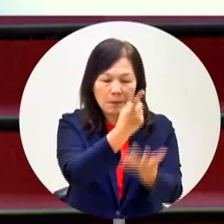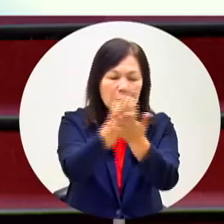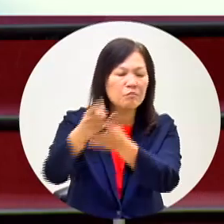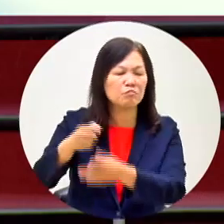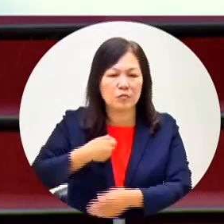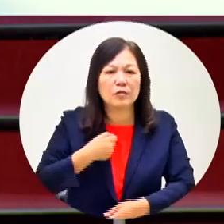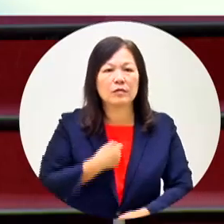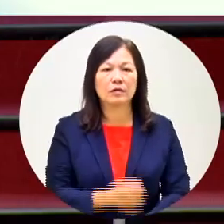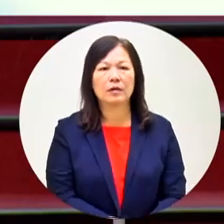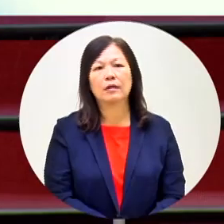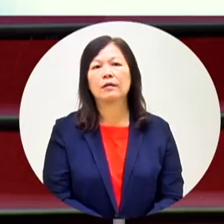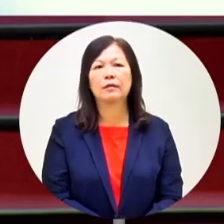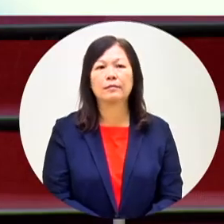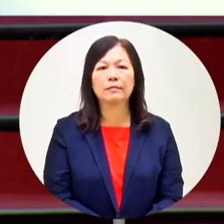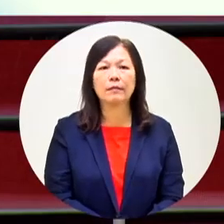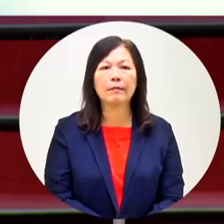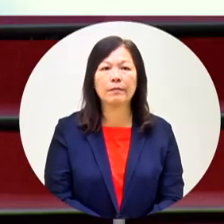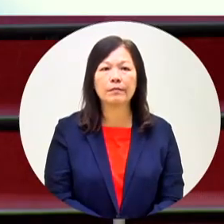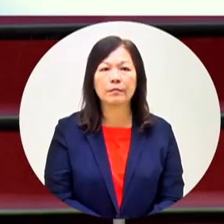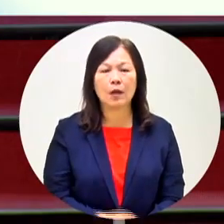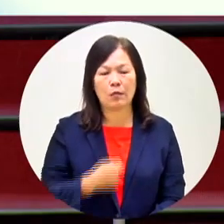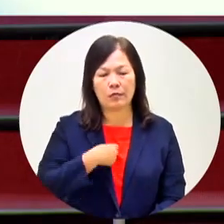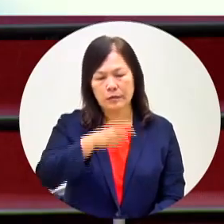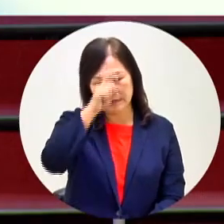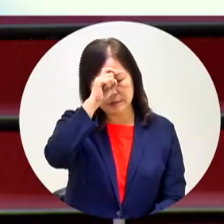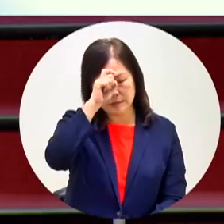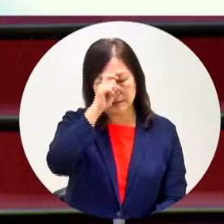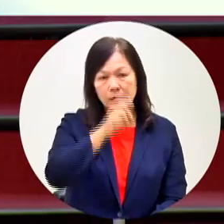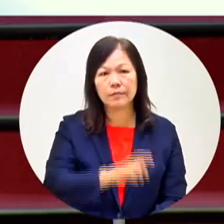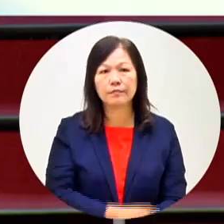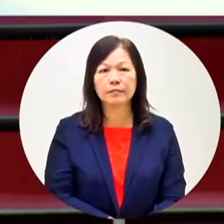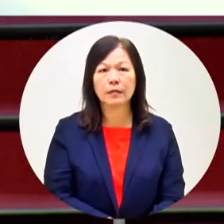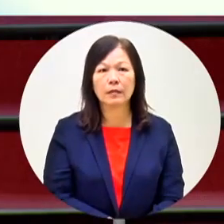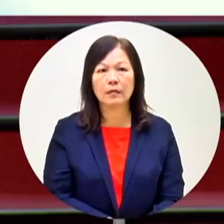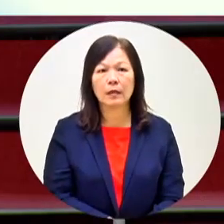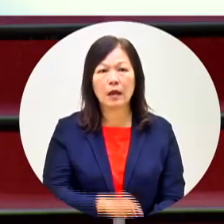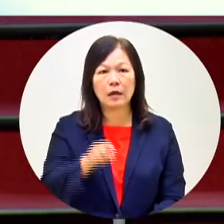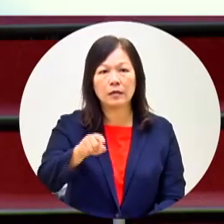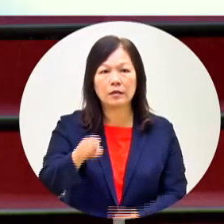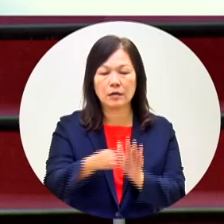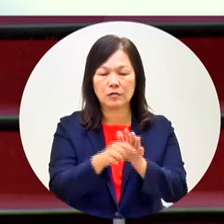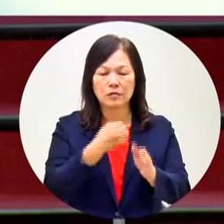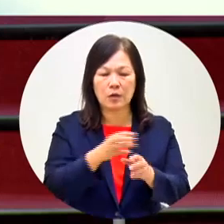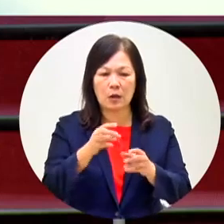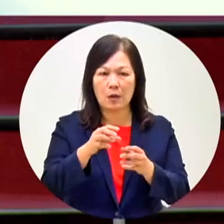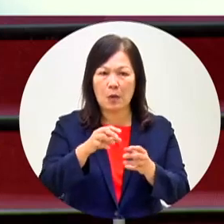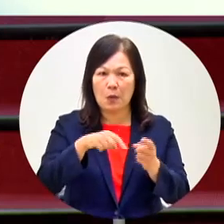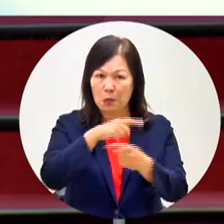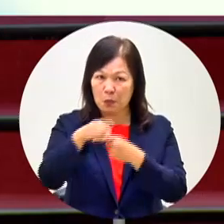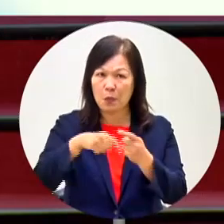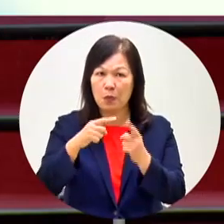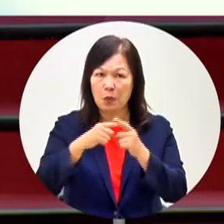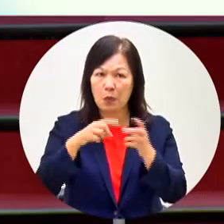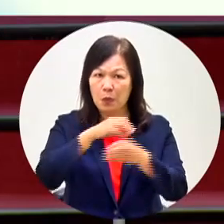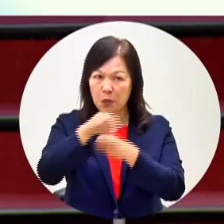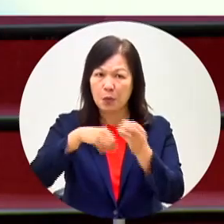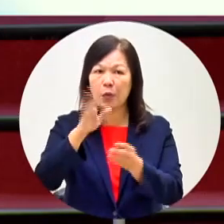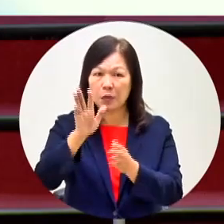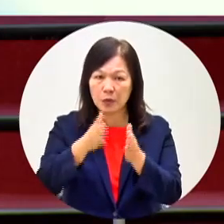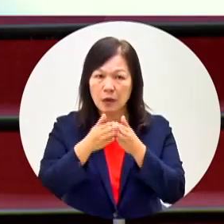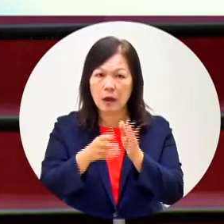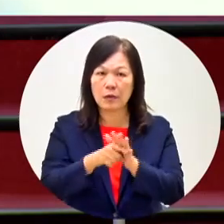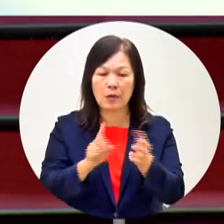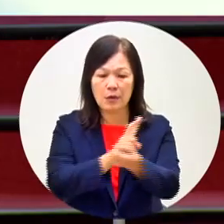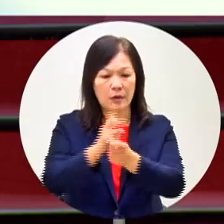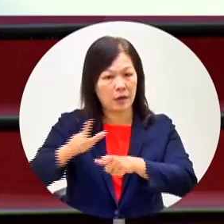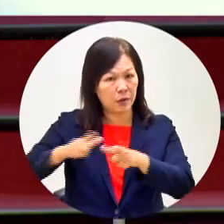我希望啊，你这回分局长要调动，哦，阮林分局长